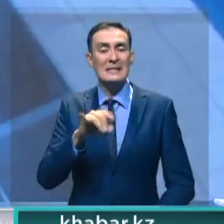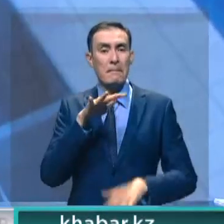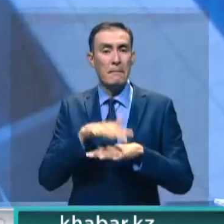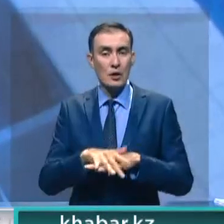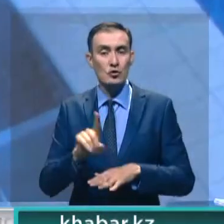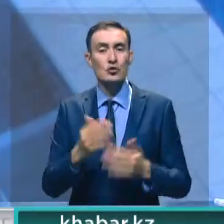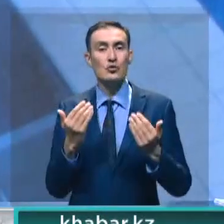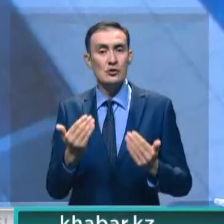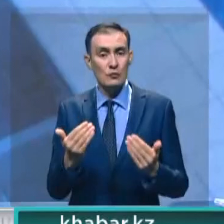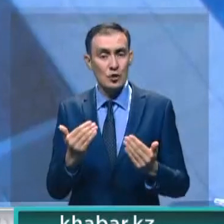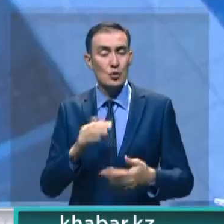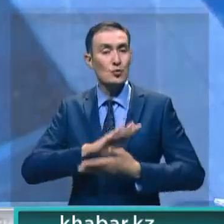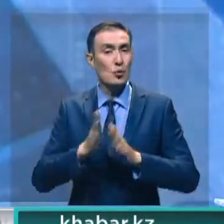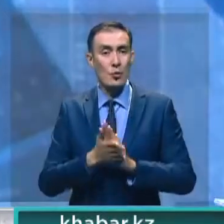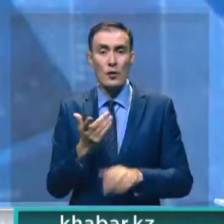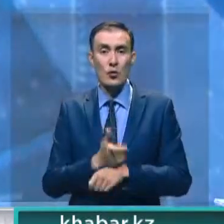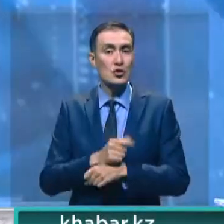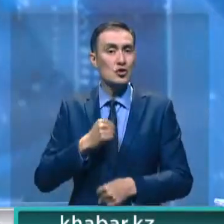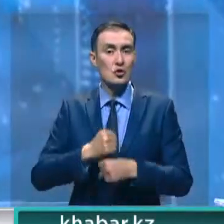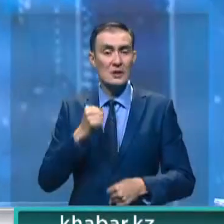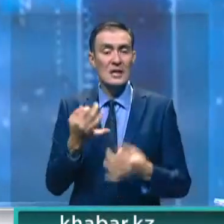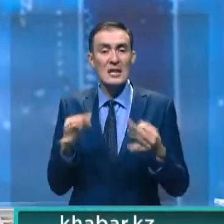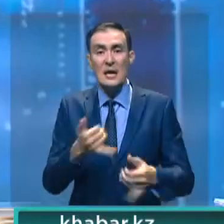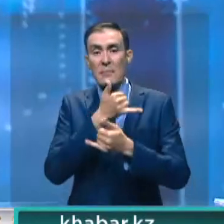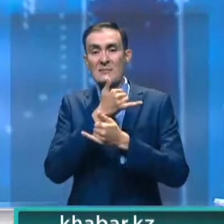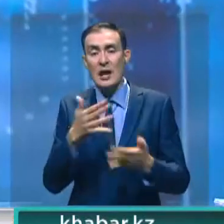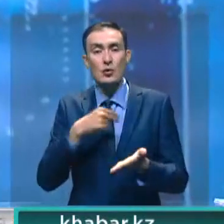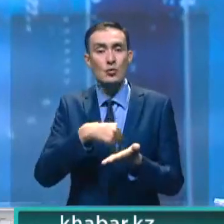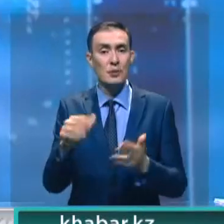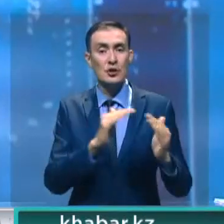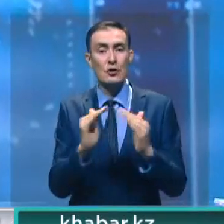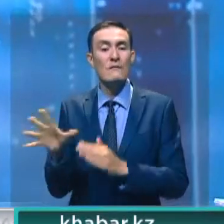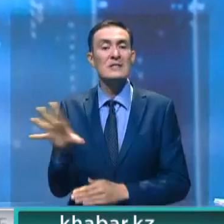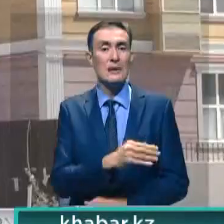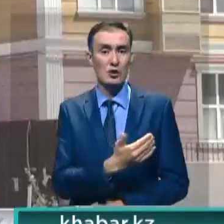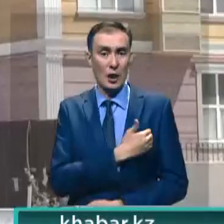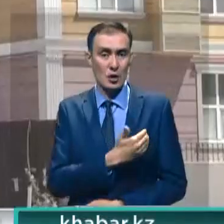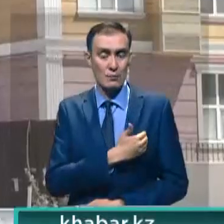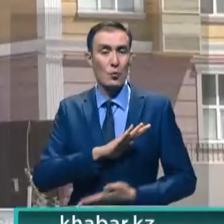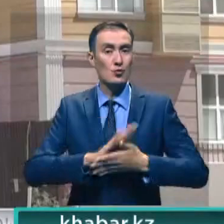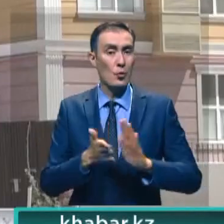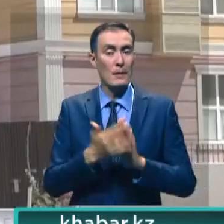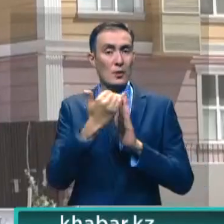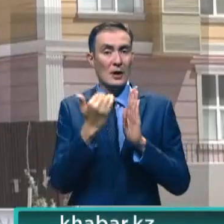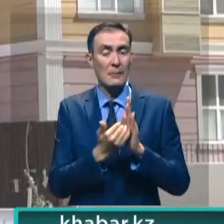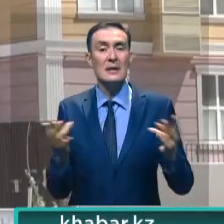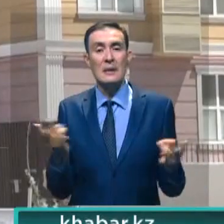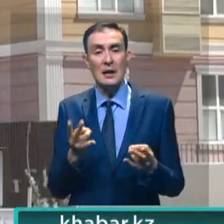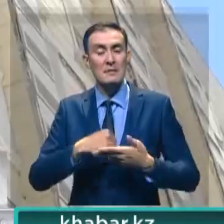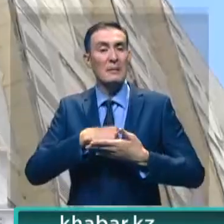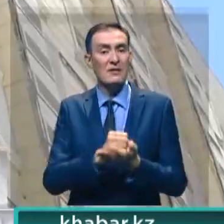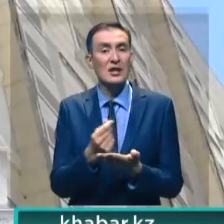что существующие условия жесткие и не позволяют обрести жилье всем желающим. По условиям программ